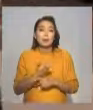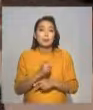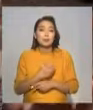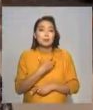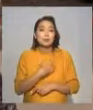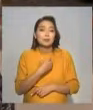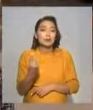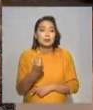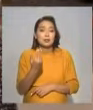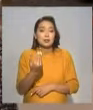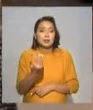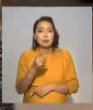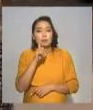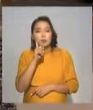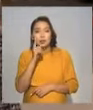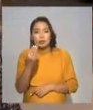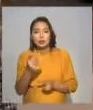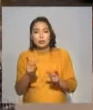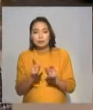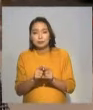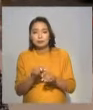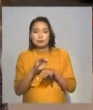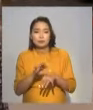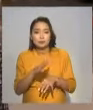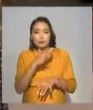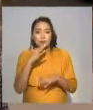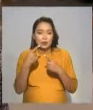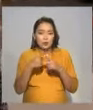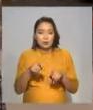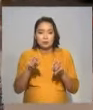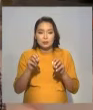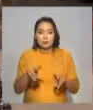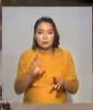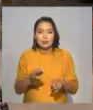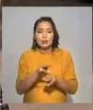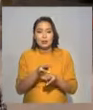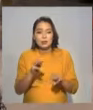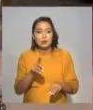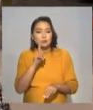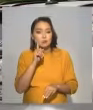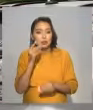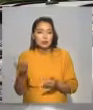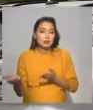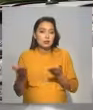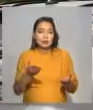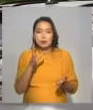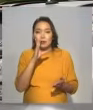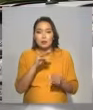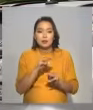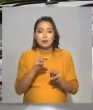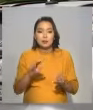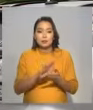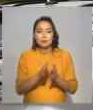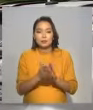біріншіден барлық жастар бір деңгейде уақытын өткізеді, көптеген кружоктар болады. Сол арқылы Теміртауға жастарды тарта аламыз. Теміртауда